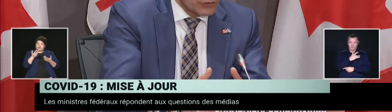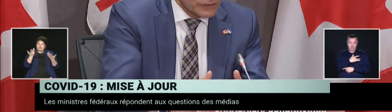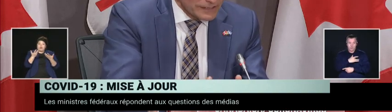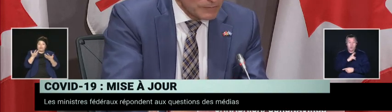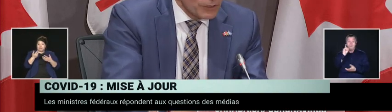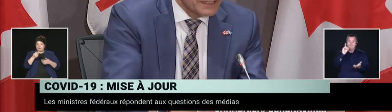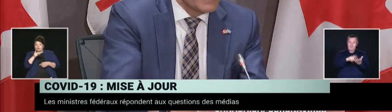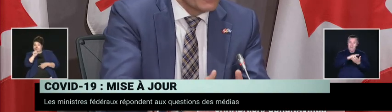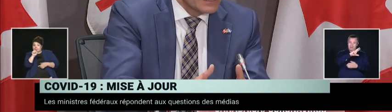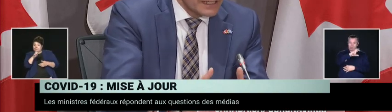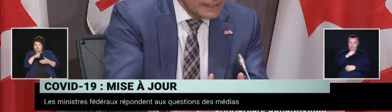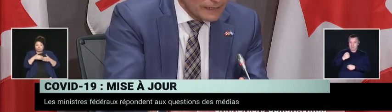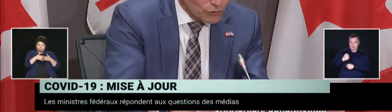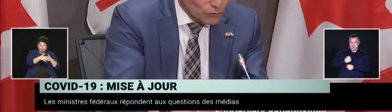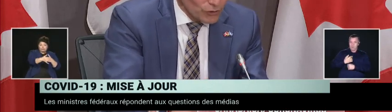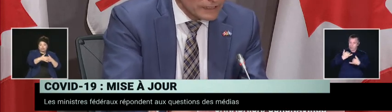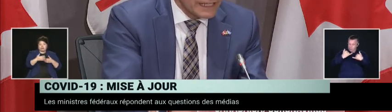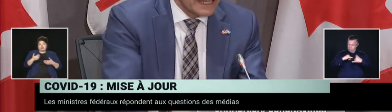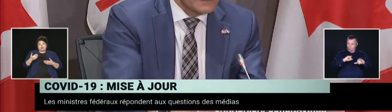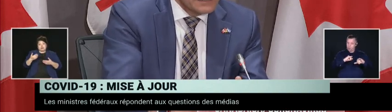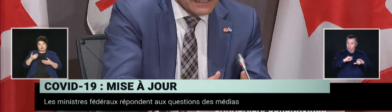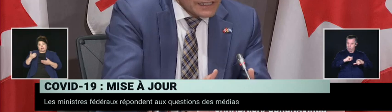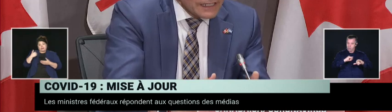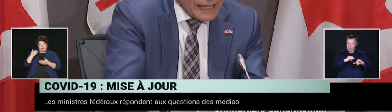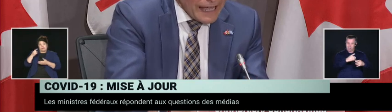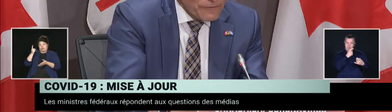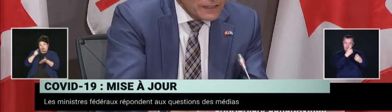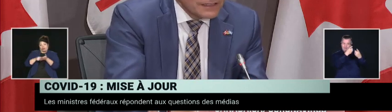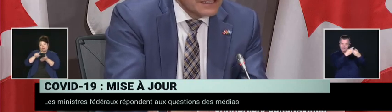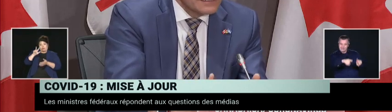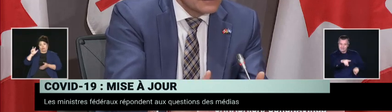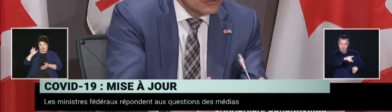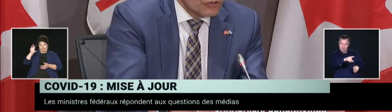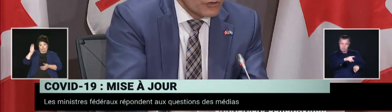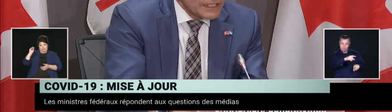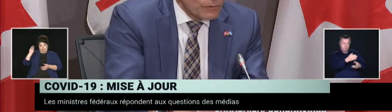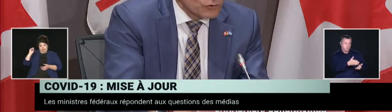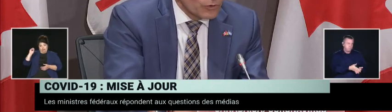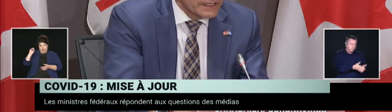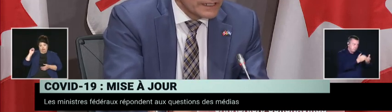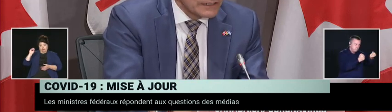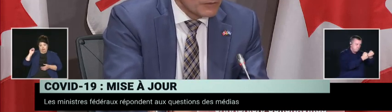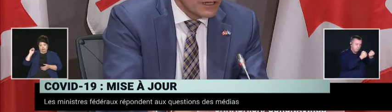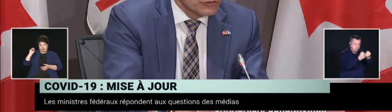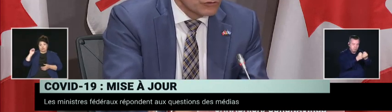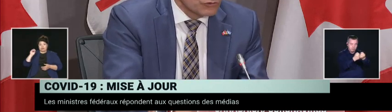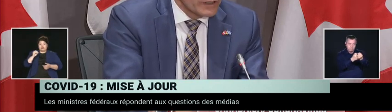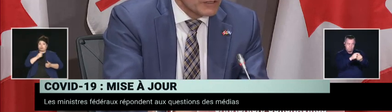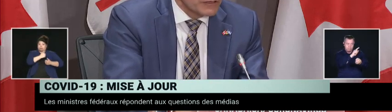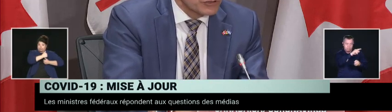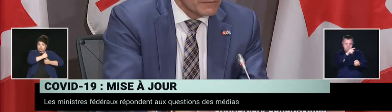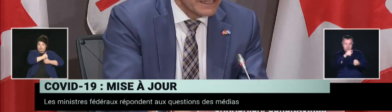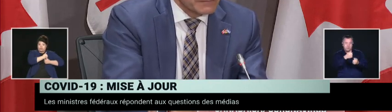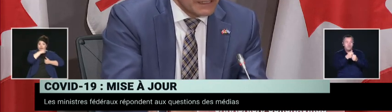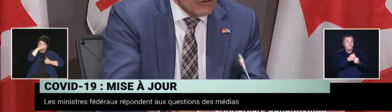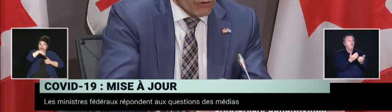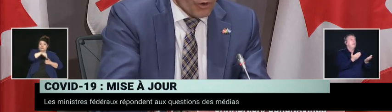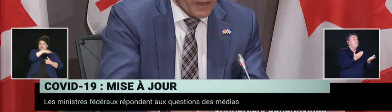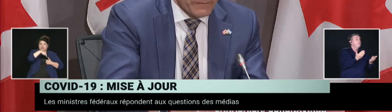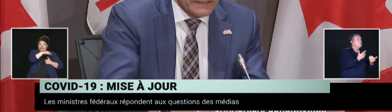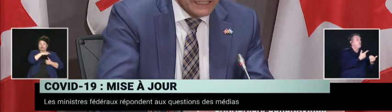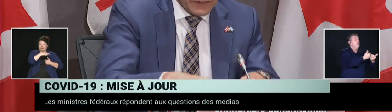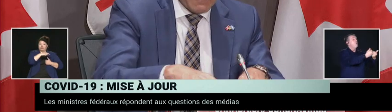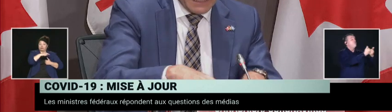continuer à être disponibles sur le terrain et affectés selon les besoins et les demandes du gouvernement du Québec, mais